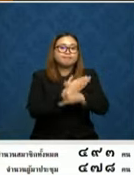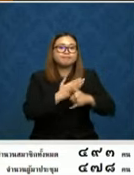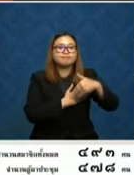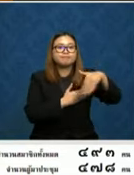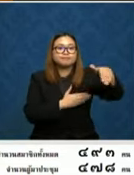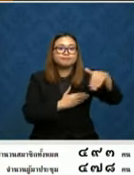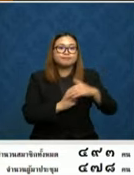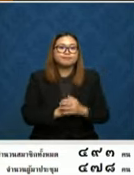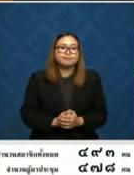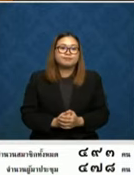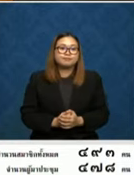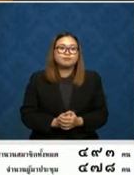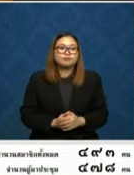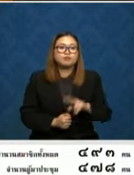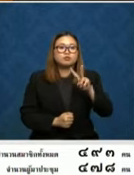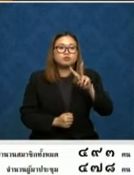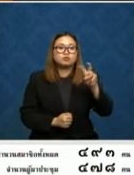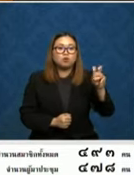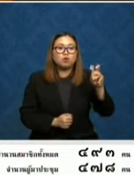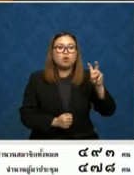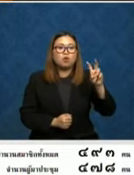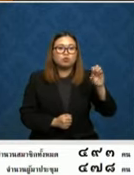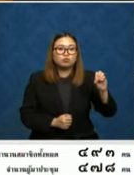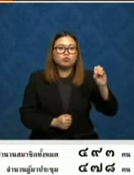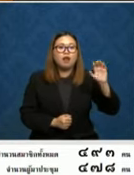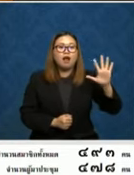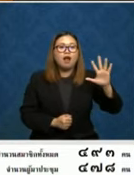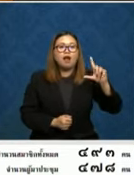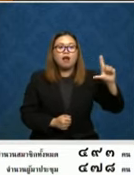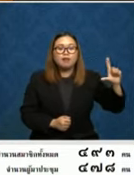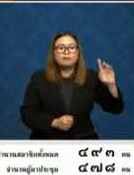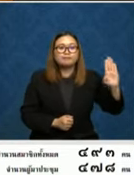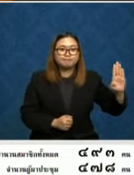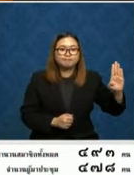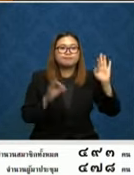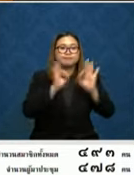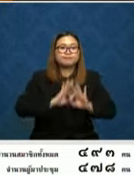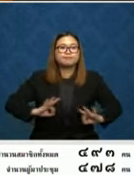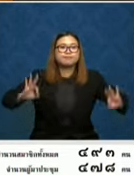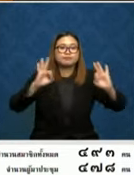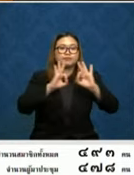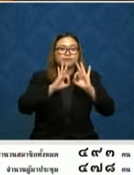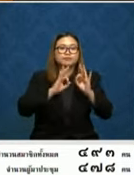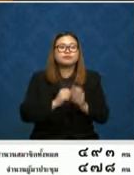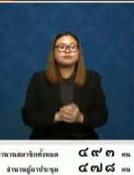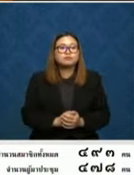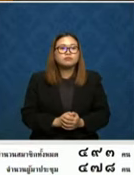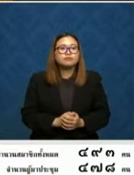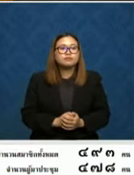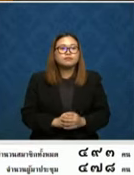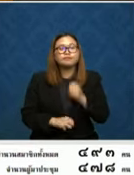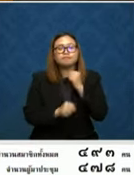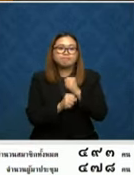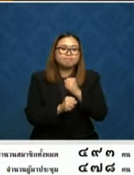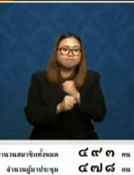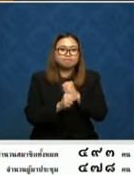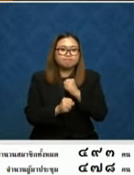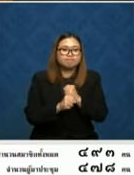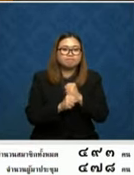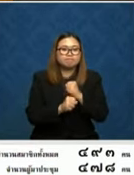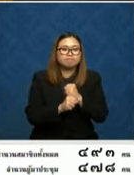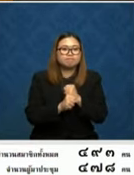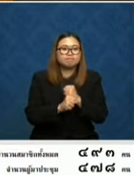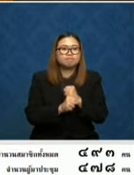การตั้งงบประมาณไว้205ล้านบาทอันนี้ก็เป็นสิ่งซึ่งมีความจำเป็นแต่ภารกิจเนี่ยนะครับไม่ใช่ว่าเราจะไปแทรกแซงภาร